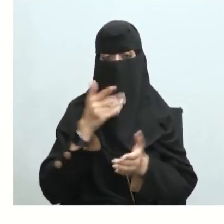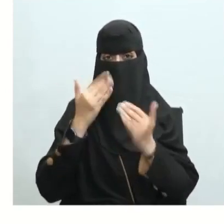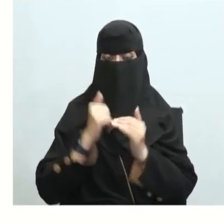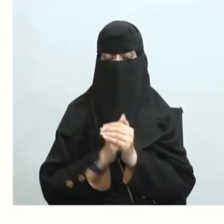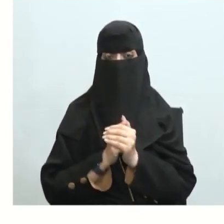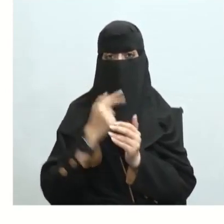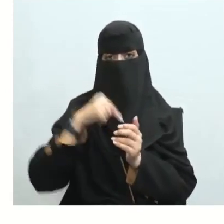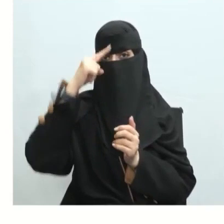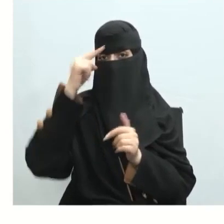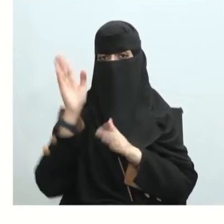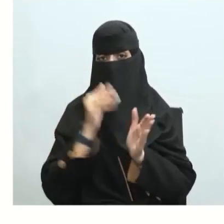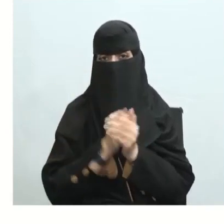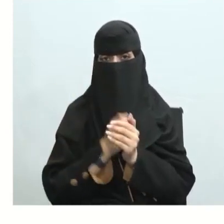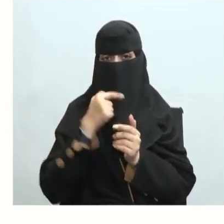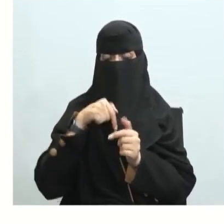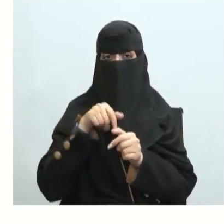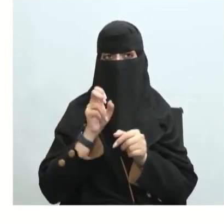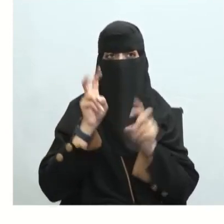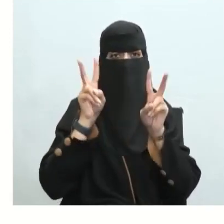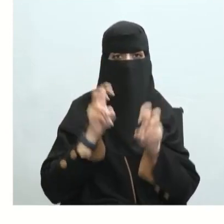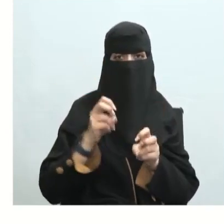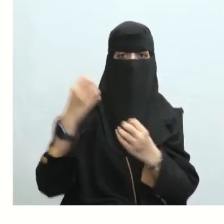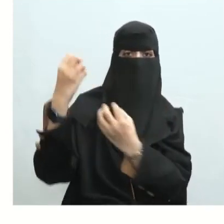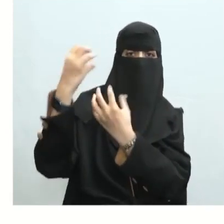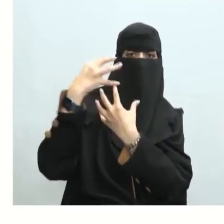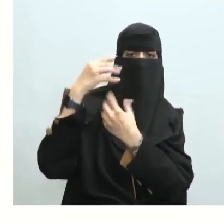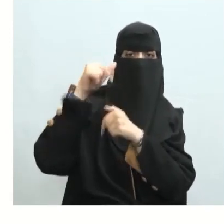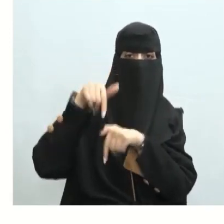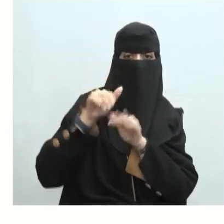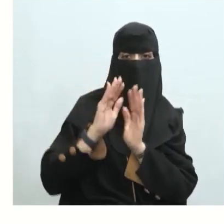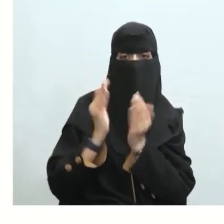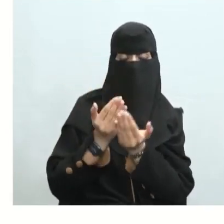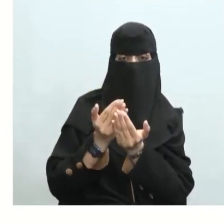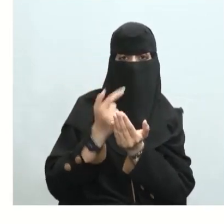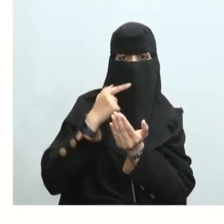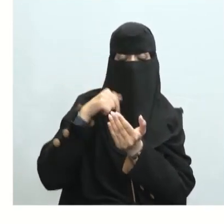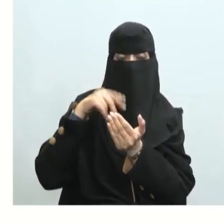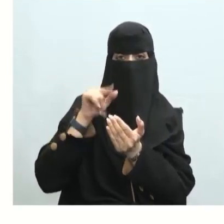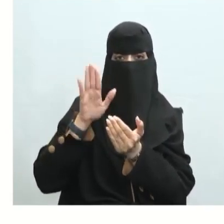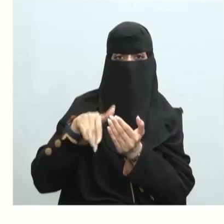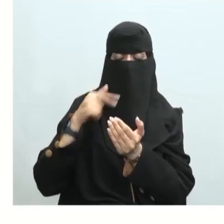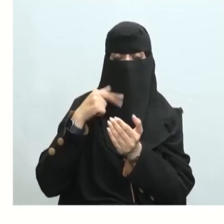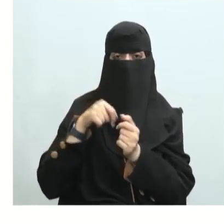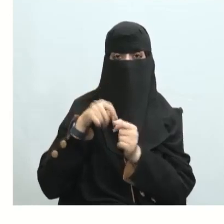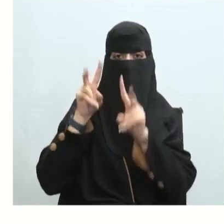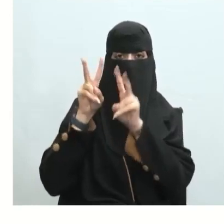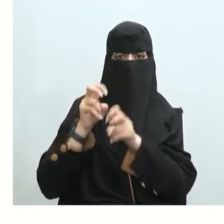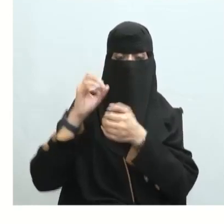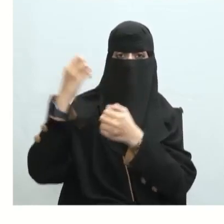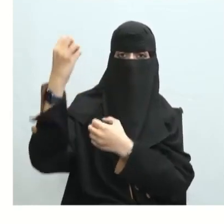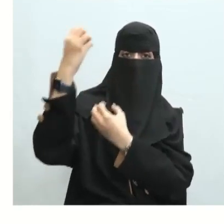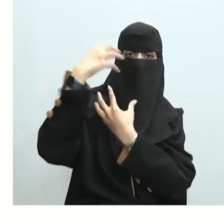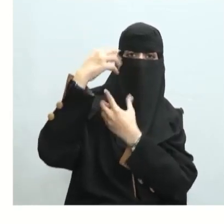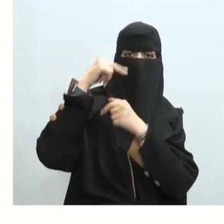لنفترض مثلا تعطل التكييف في الفصل تعطل التكييف في الفصل وهذا موضوع بامكانك ايضا تاتي با اي